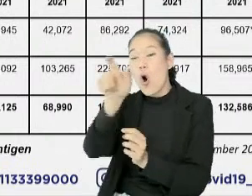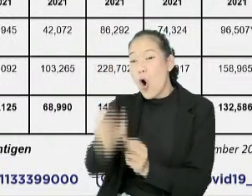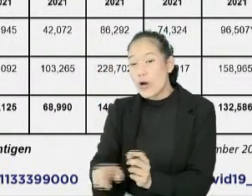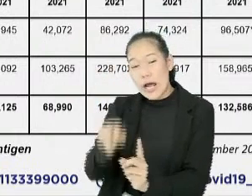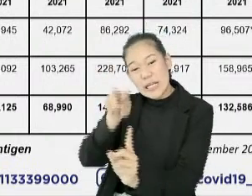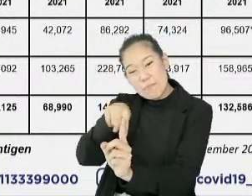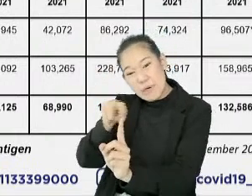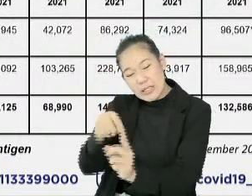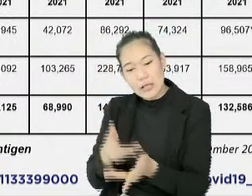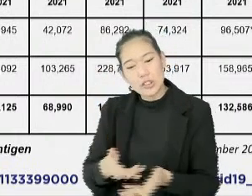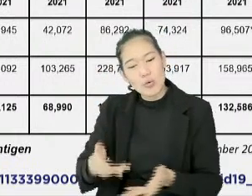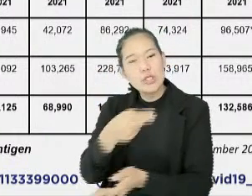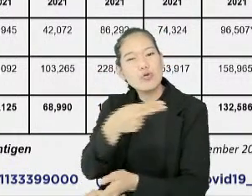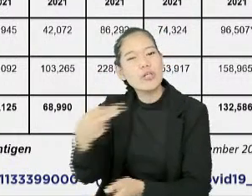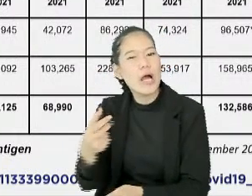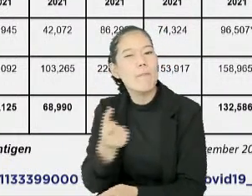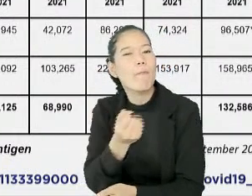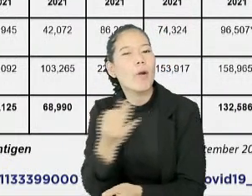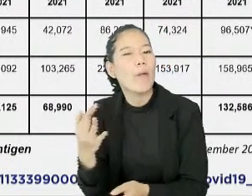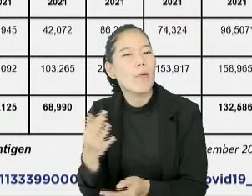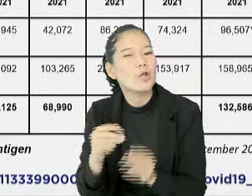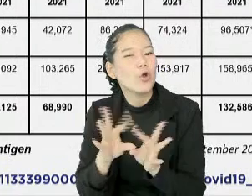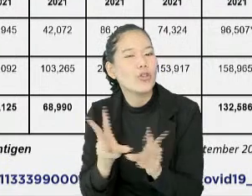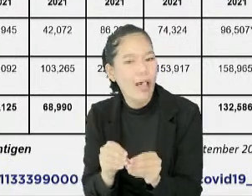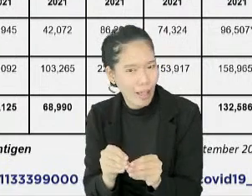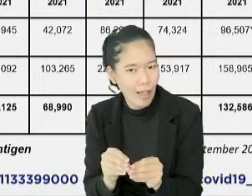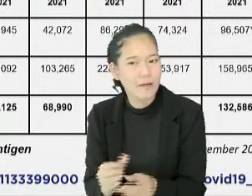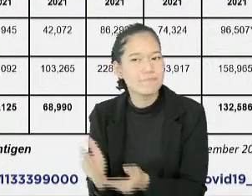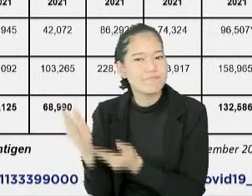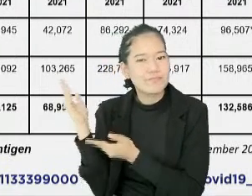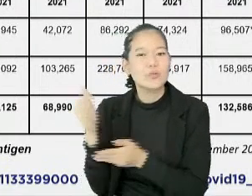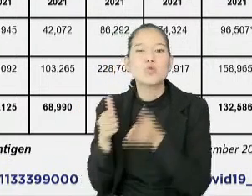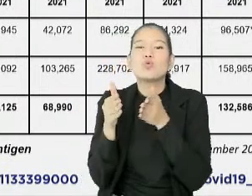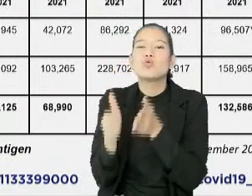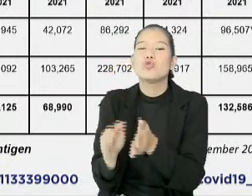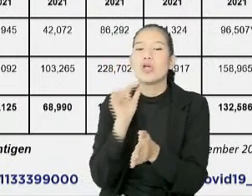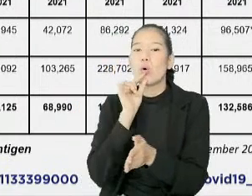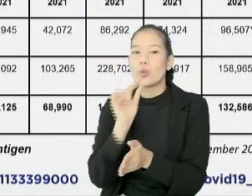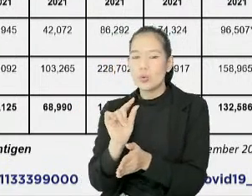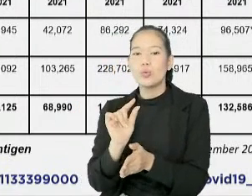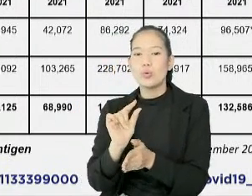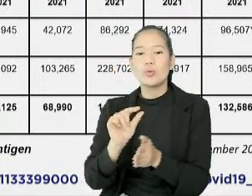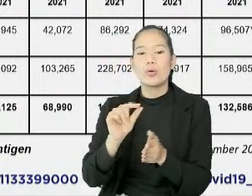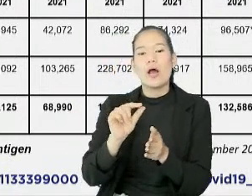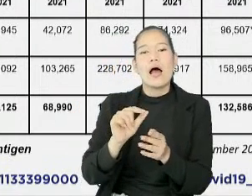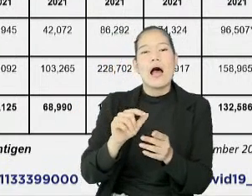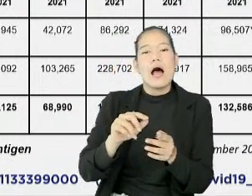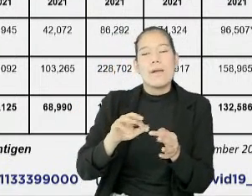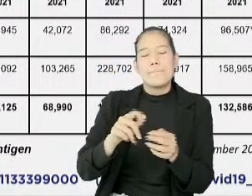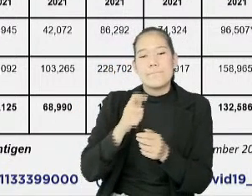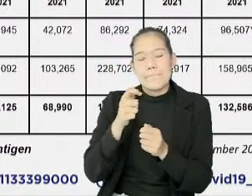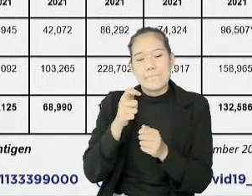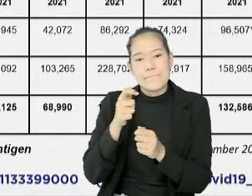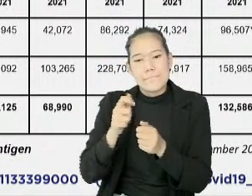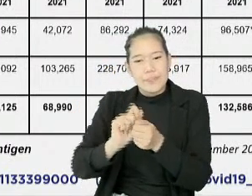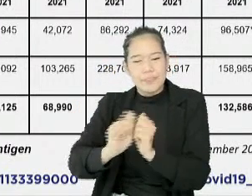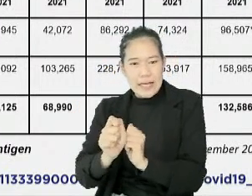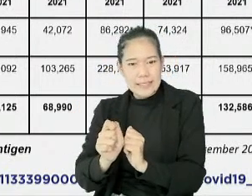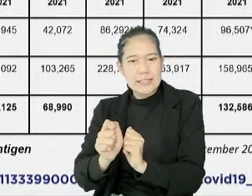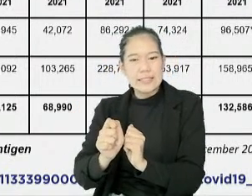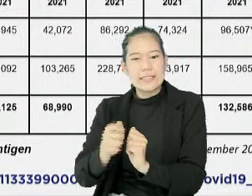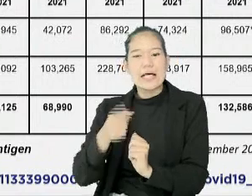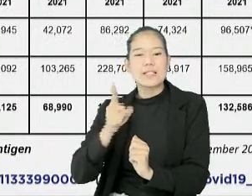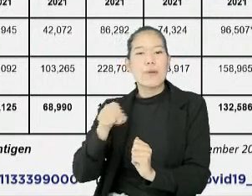di Indonesia terkait dengan topik 19 khususnya untuk pemeriksaan epidemiologi artinya apa mereka